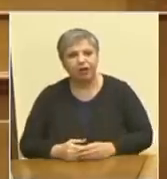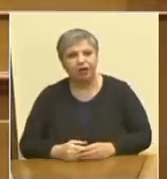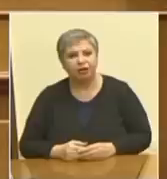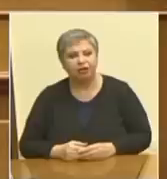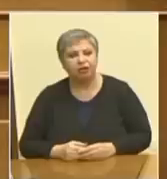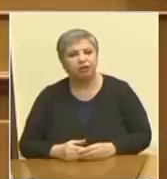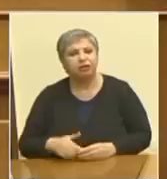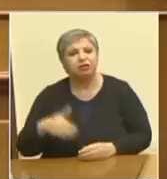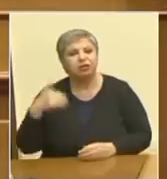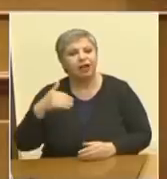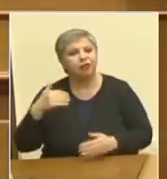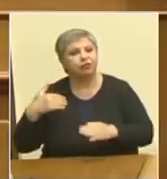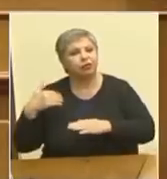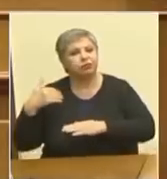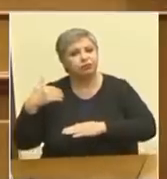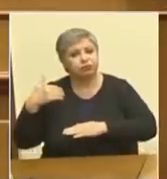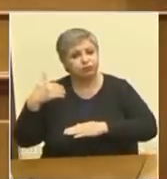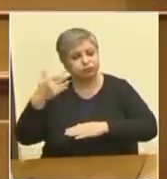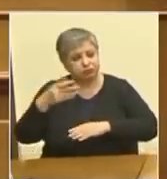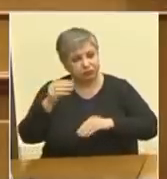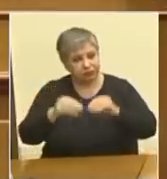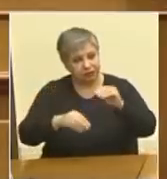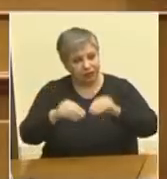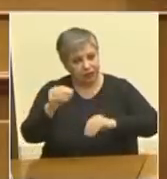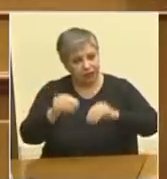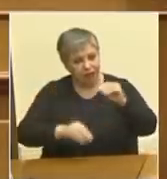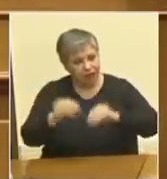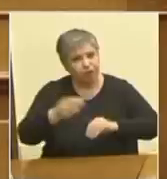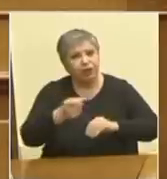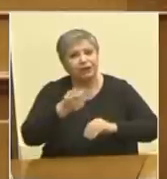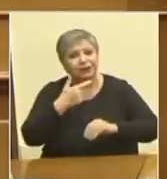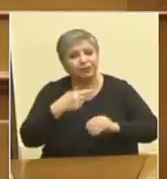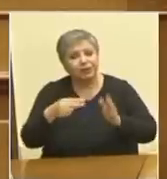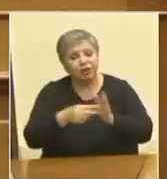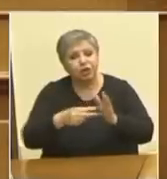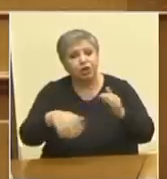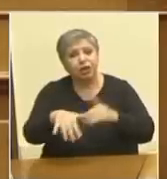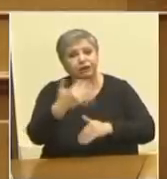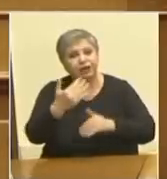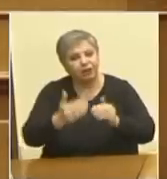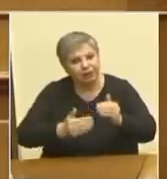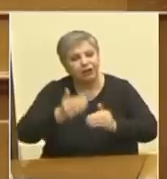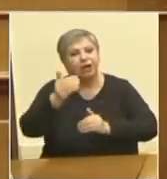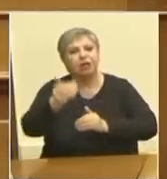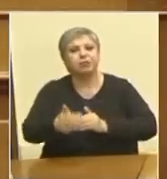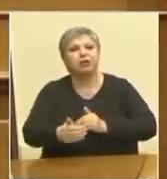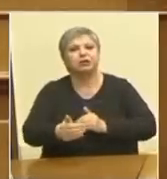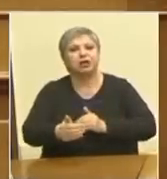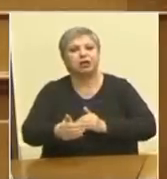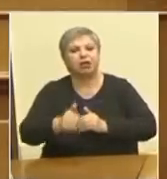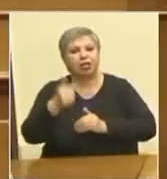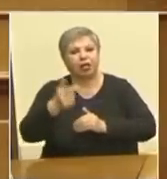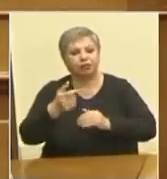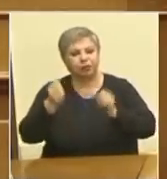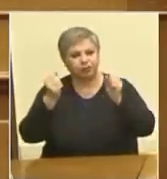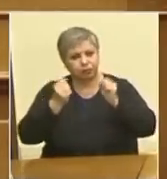ολοκληρώθηκε μετά τις εκλογές του Σεπτεμβρίου του 2015, όταν έγινε και η τρίτη ανακεφαλοποίηση. Όλα αυτά τα